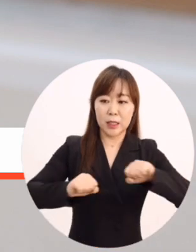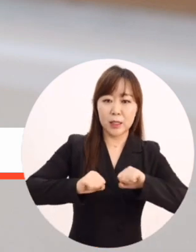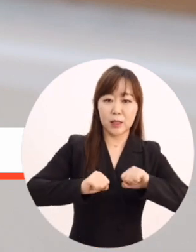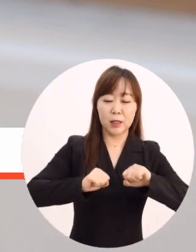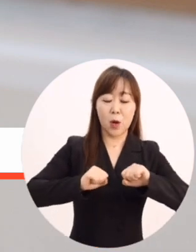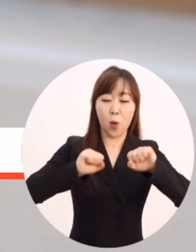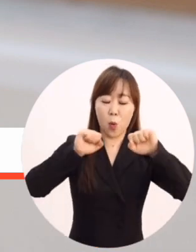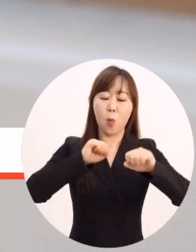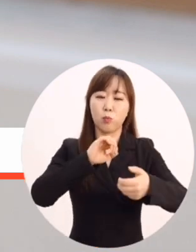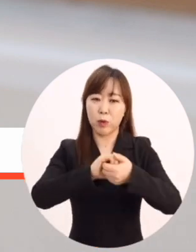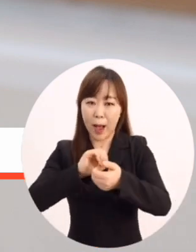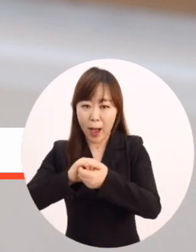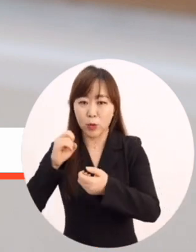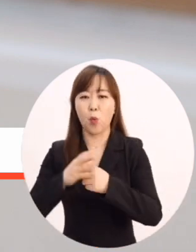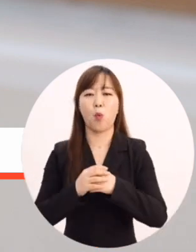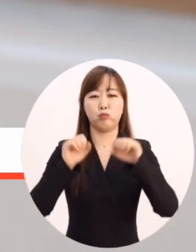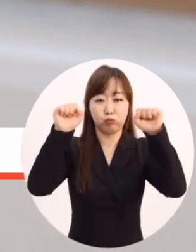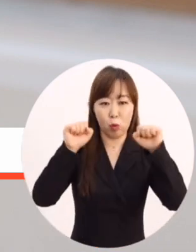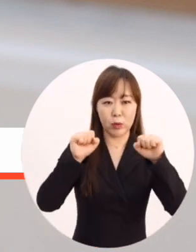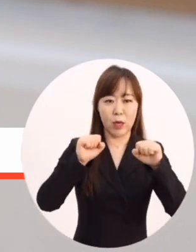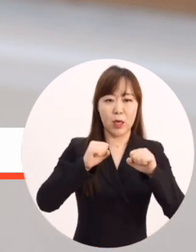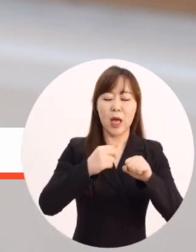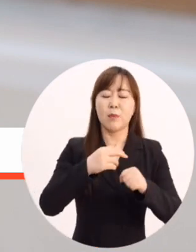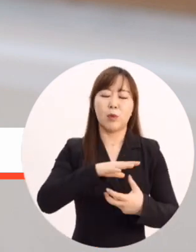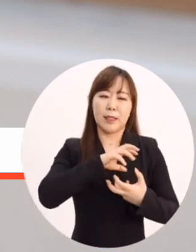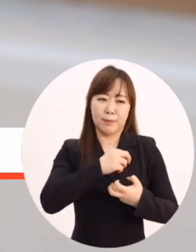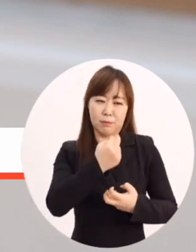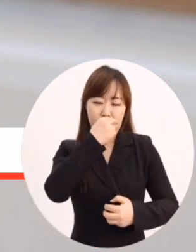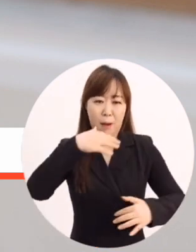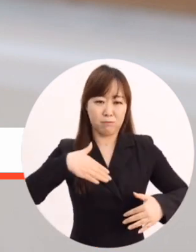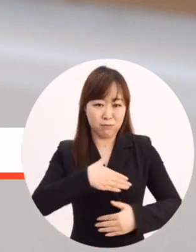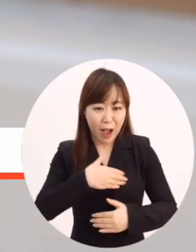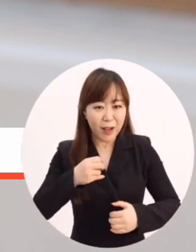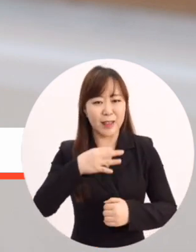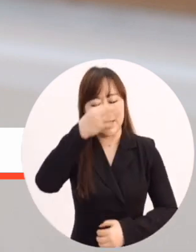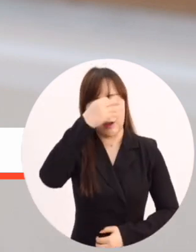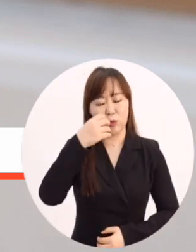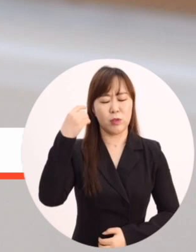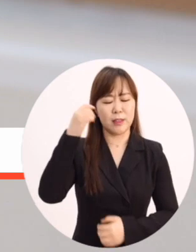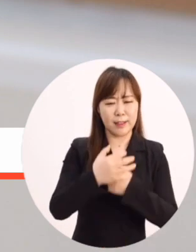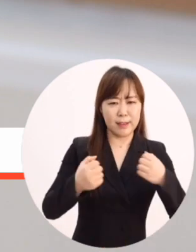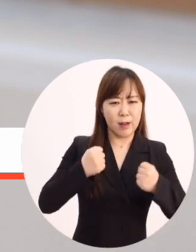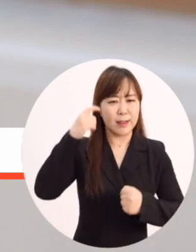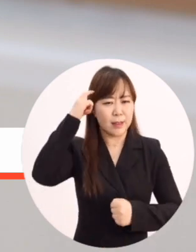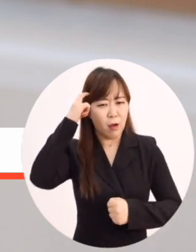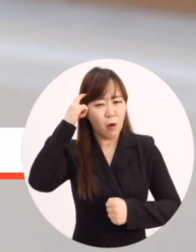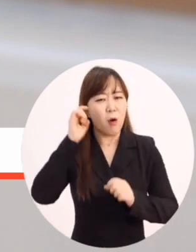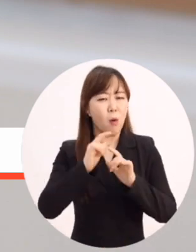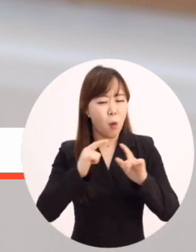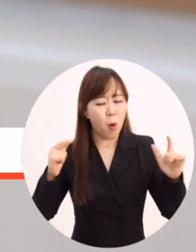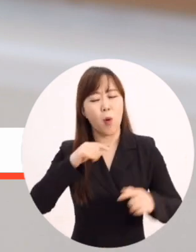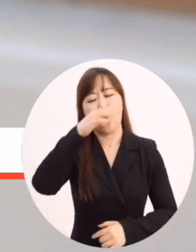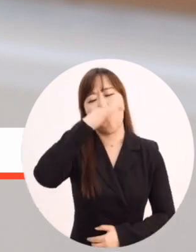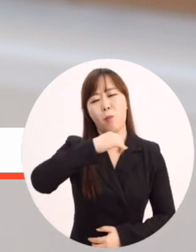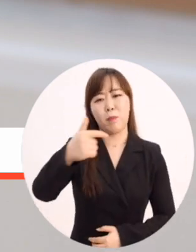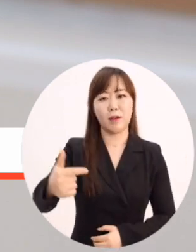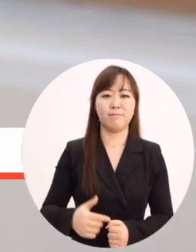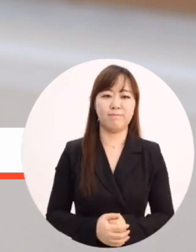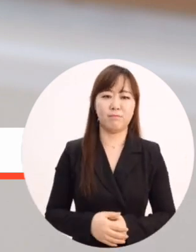규칙적인 신체 활동과 운동은 심혈관 기능과 체력, 정신 건강에까지 많은 이점을